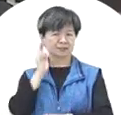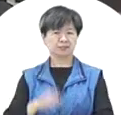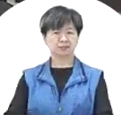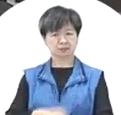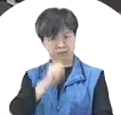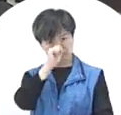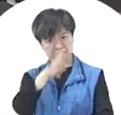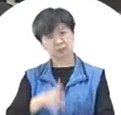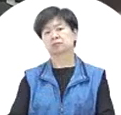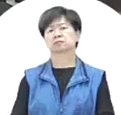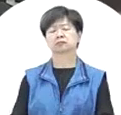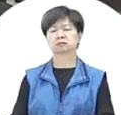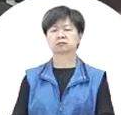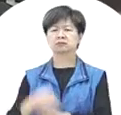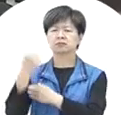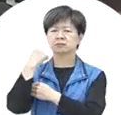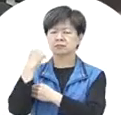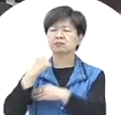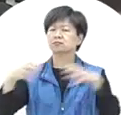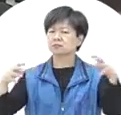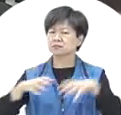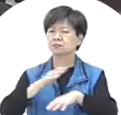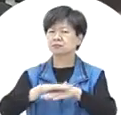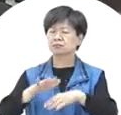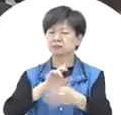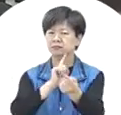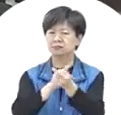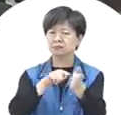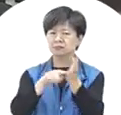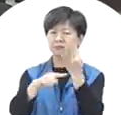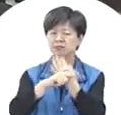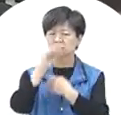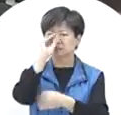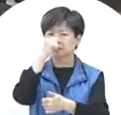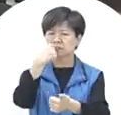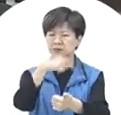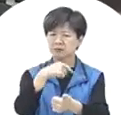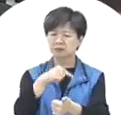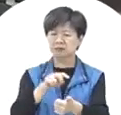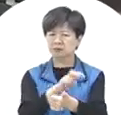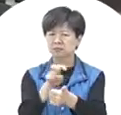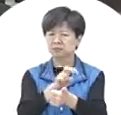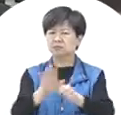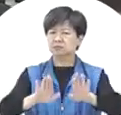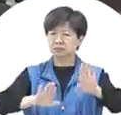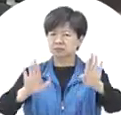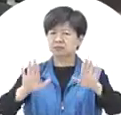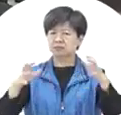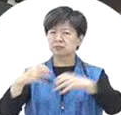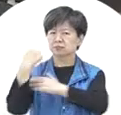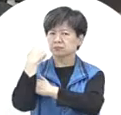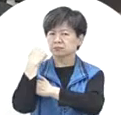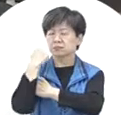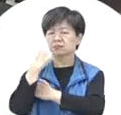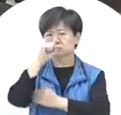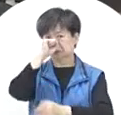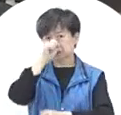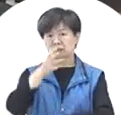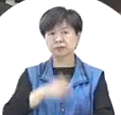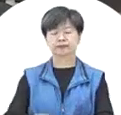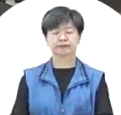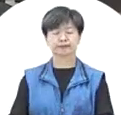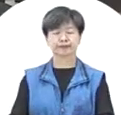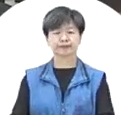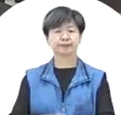们大家一起努力，面对非常专业的特教，怎么去把它照顾得更好？ 市长， 大家一起努力，好不好？ 我昨天有特别提